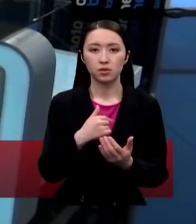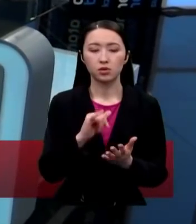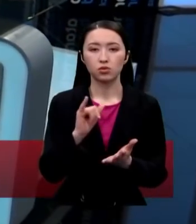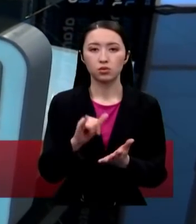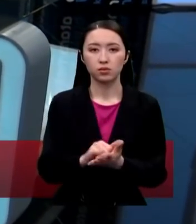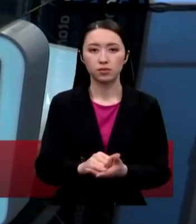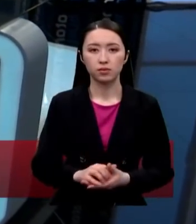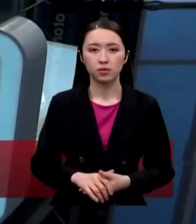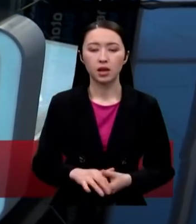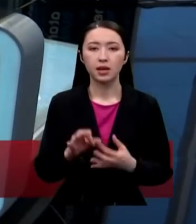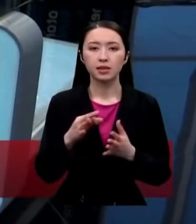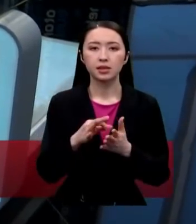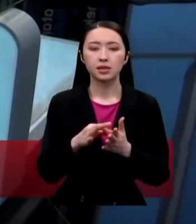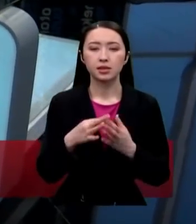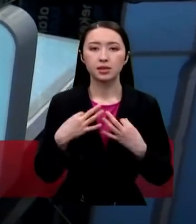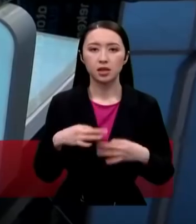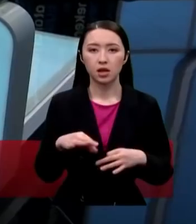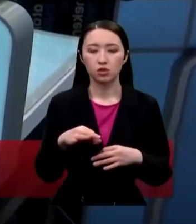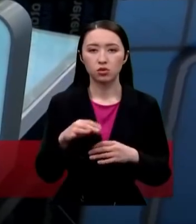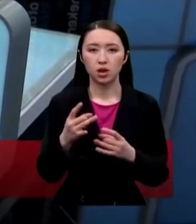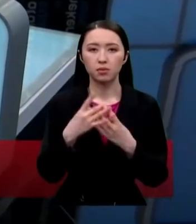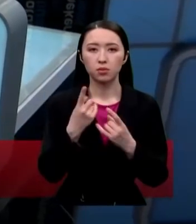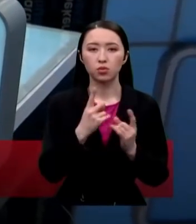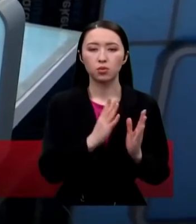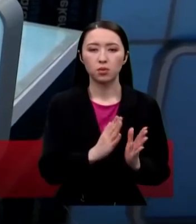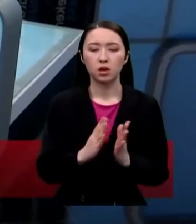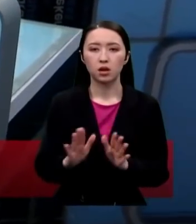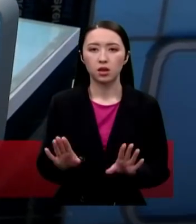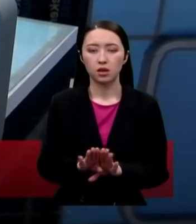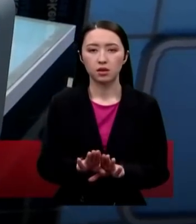пока... А можно сразу объяснить, почему выбраны были в такой очередности критерии? Ну,